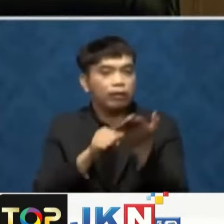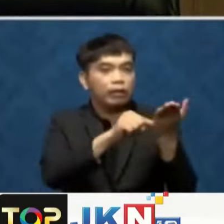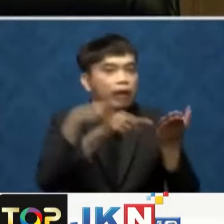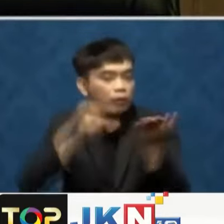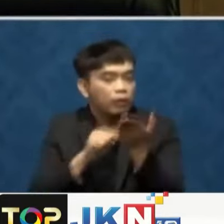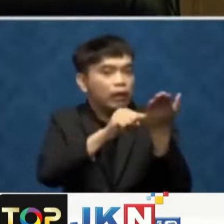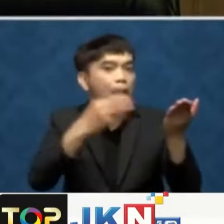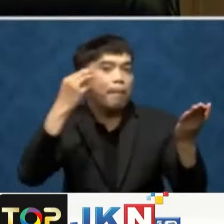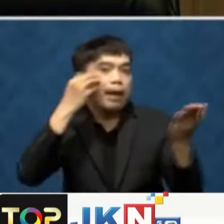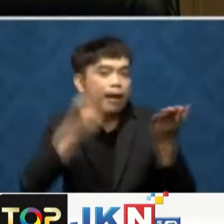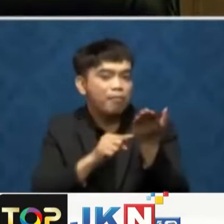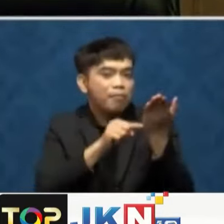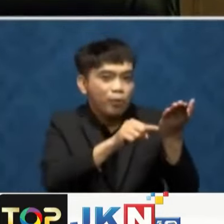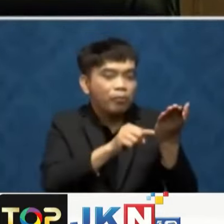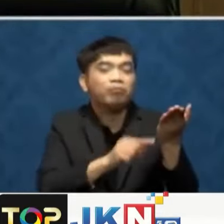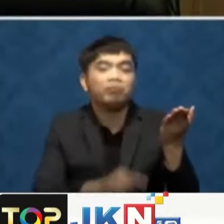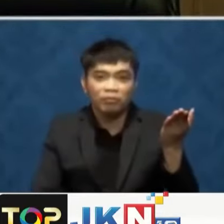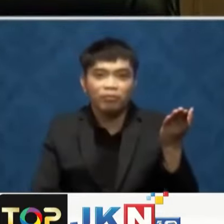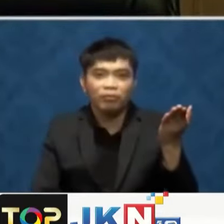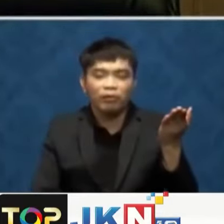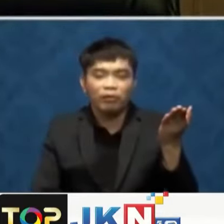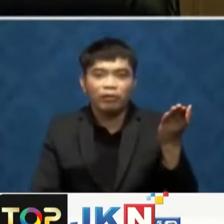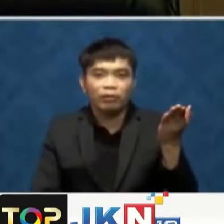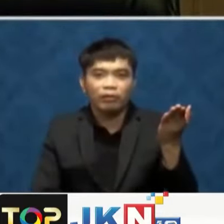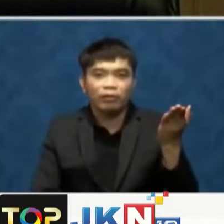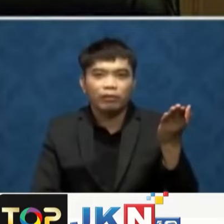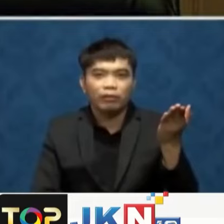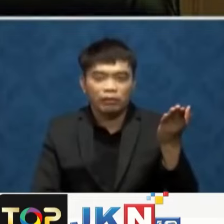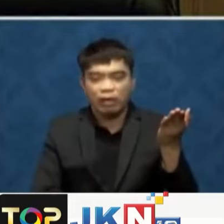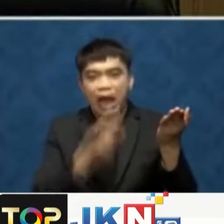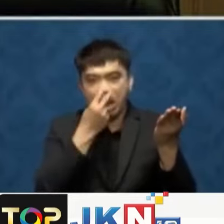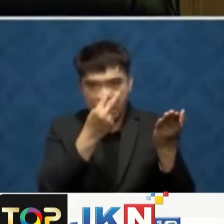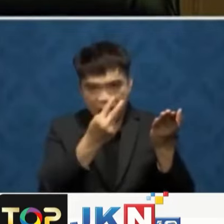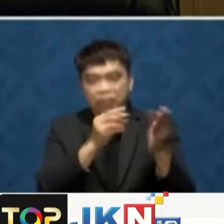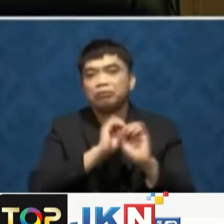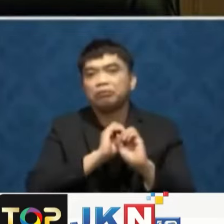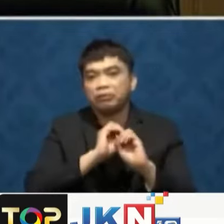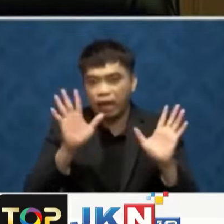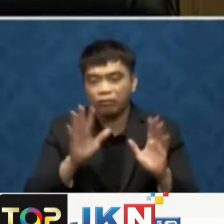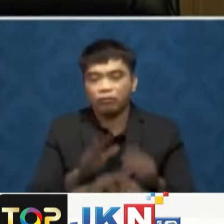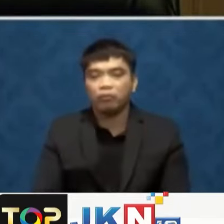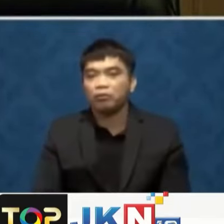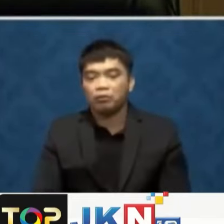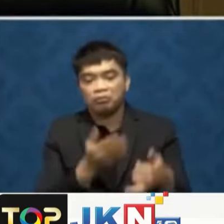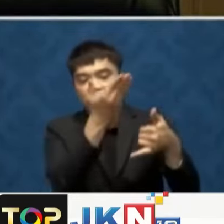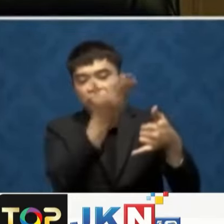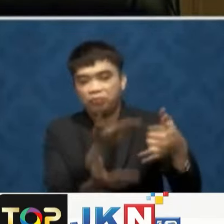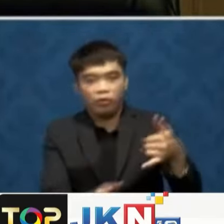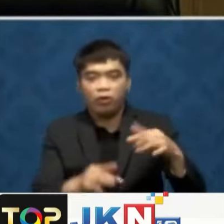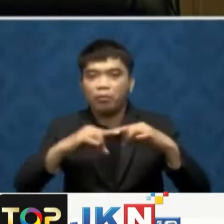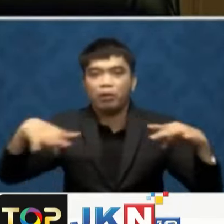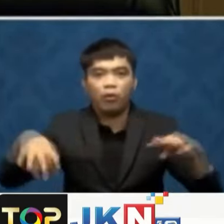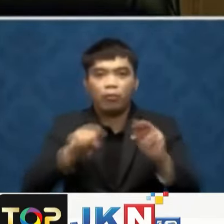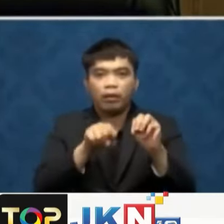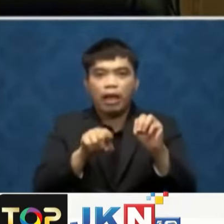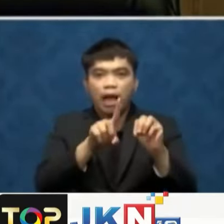ก็มีพยานหลักฐานแต่เอาล่ะก็อาจจะมีการเปิดเรื่องของการไต่สวนการพิจารณาหรือว่าอาจจะมีพยานเนี่ยเข้ามาเพิ่มเติมบ้